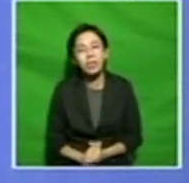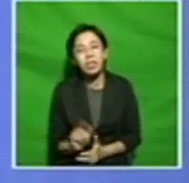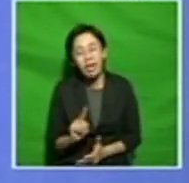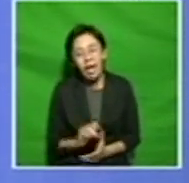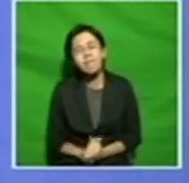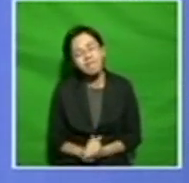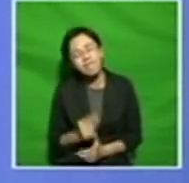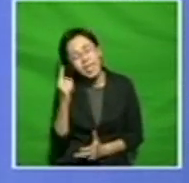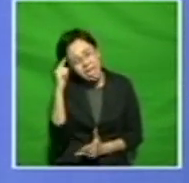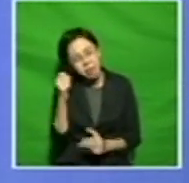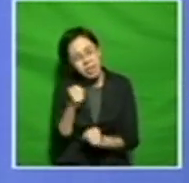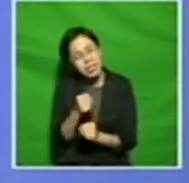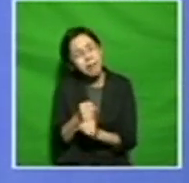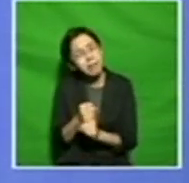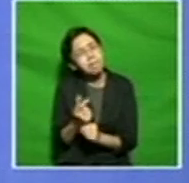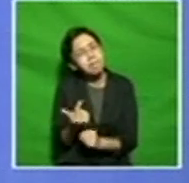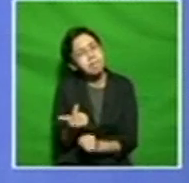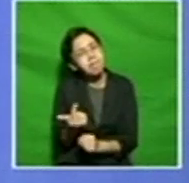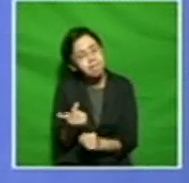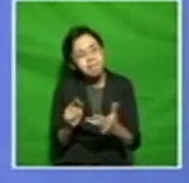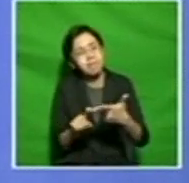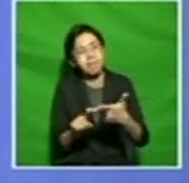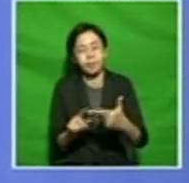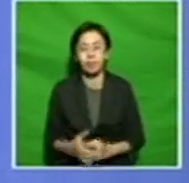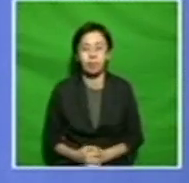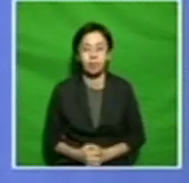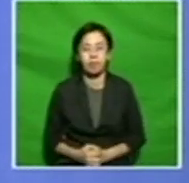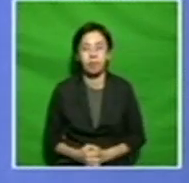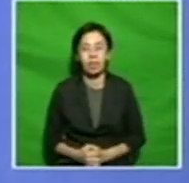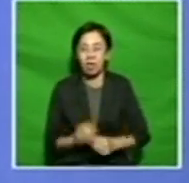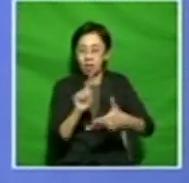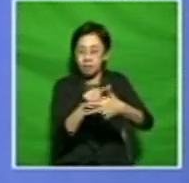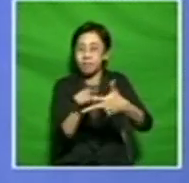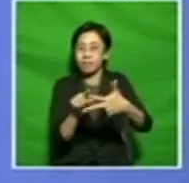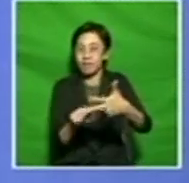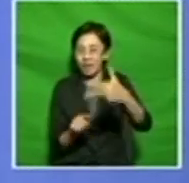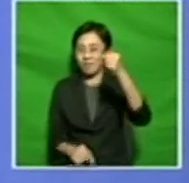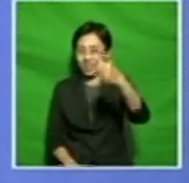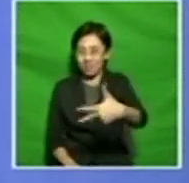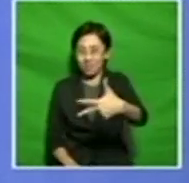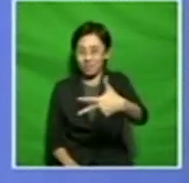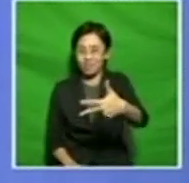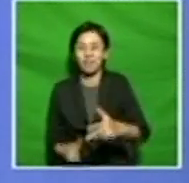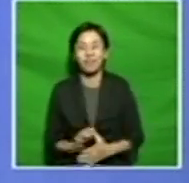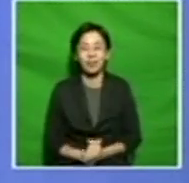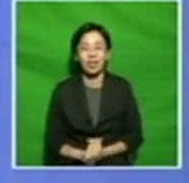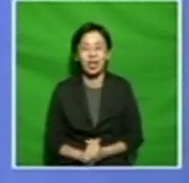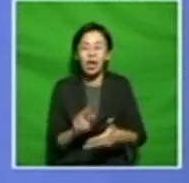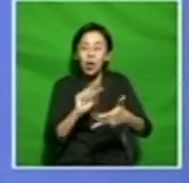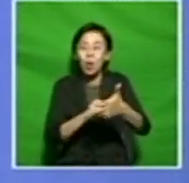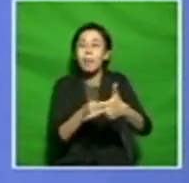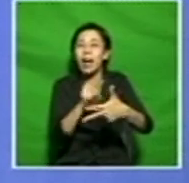should หรือ ought to ควรทำน่าจะทำทำแล้วดีเชื่อเถอะความหมายคื